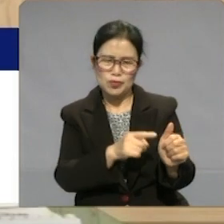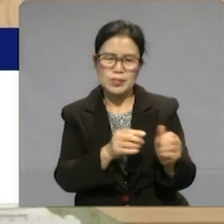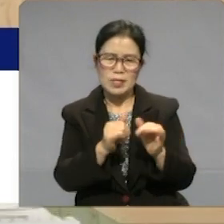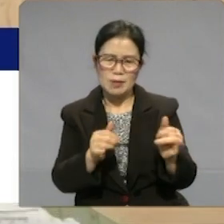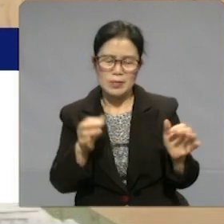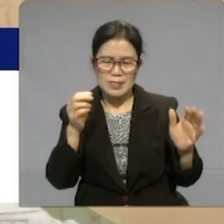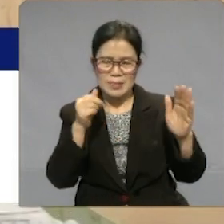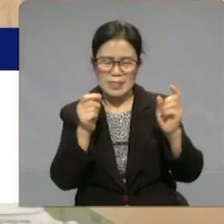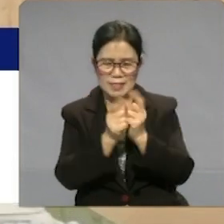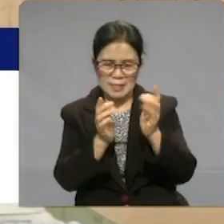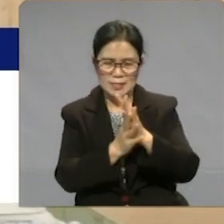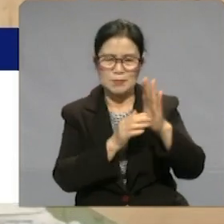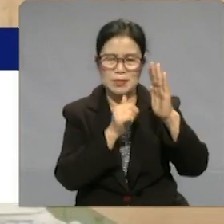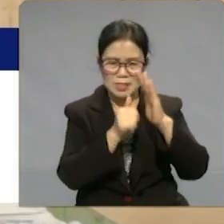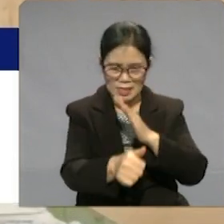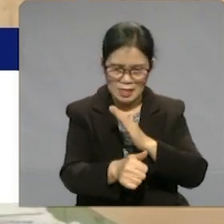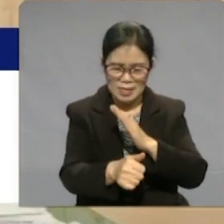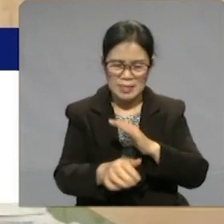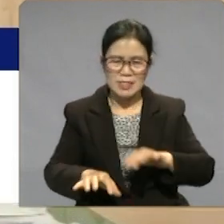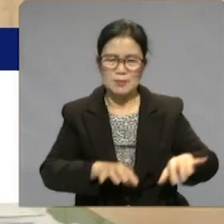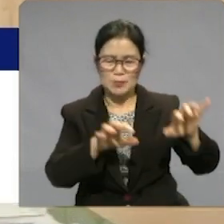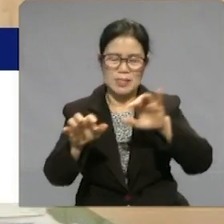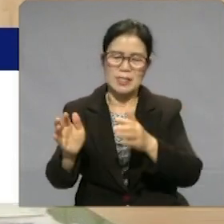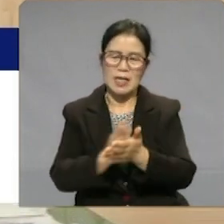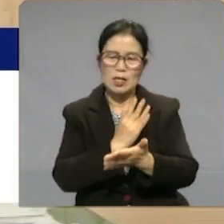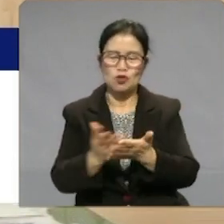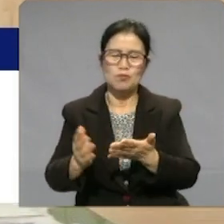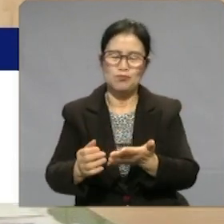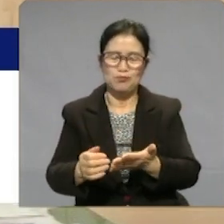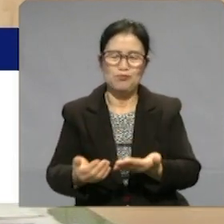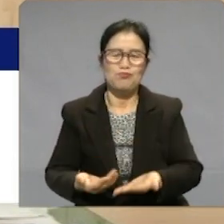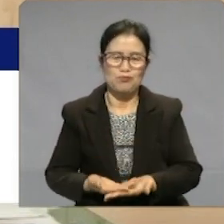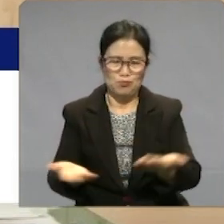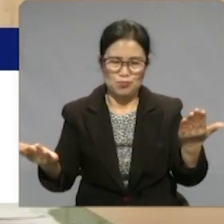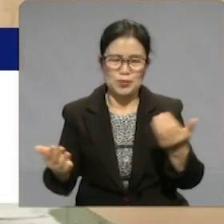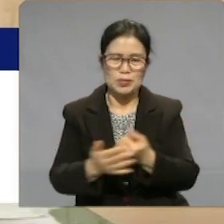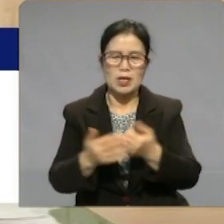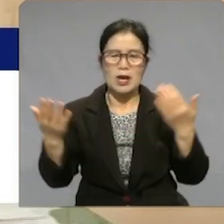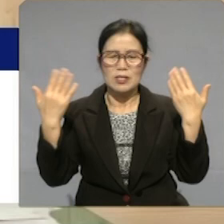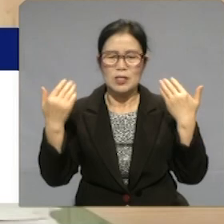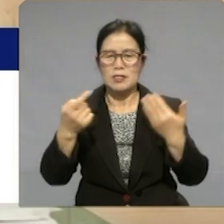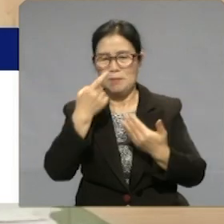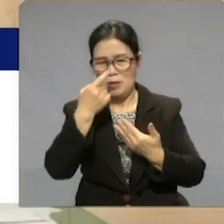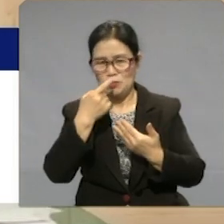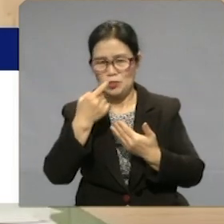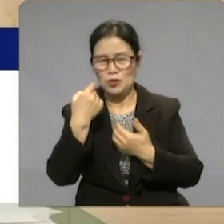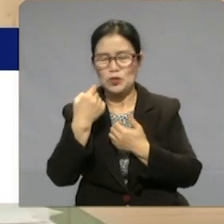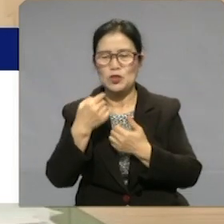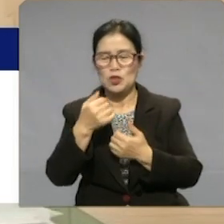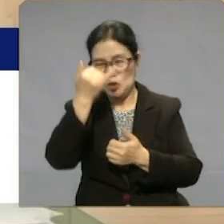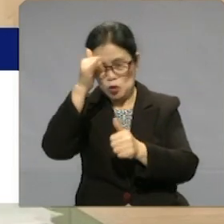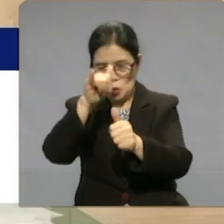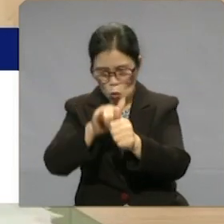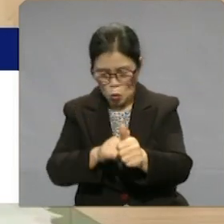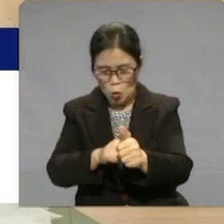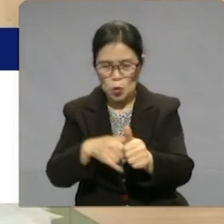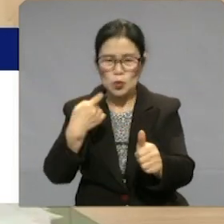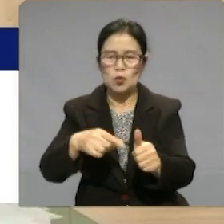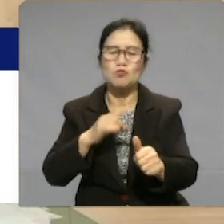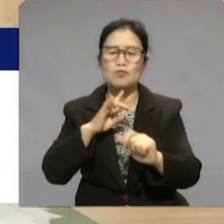찾아가 직접 김치 나눔 행사를 함으로써 학교에서 배운 효교육은